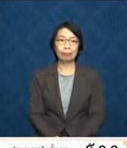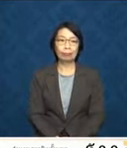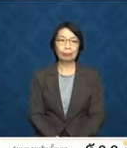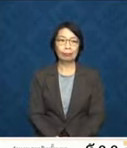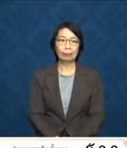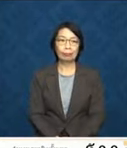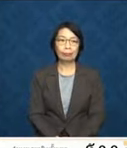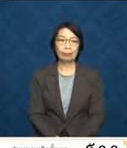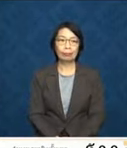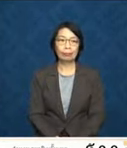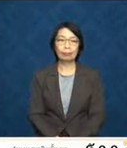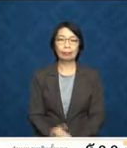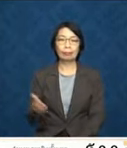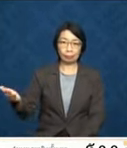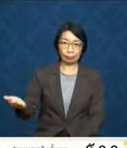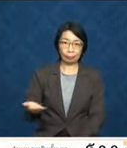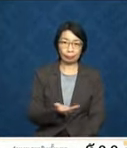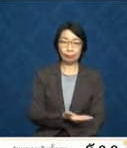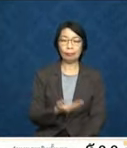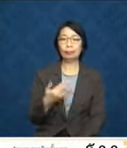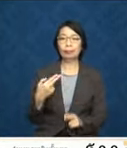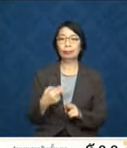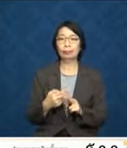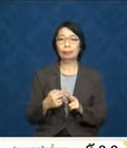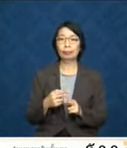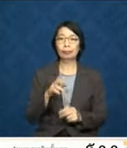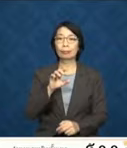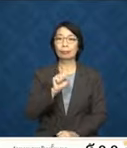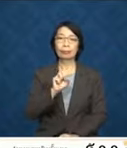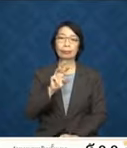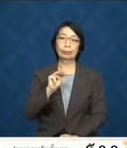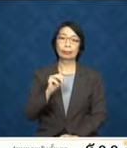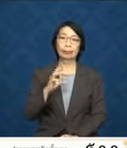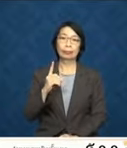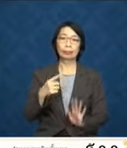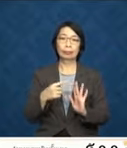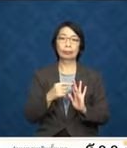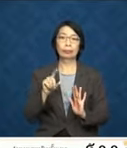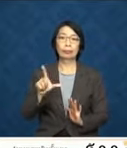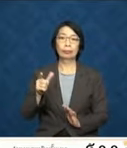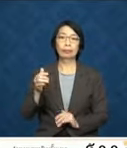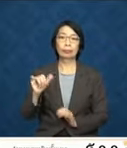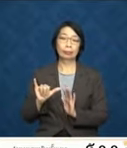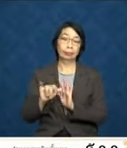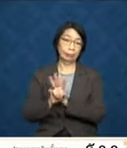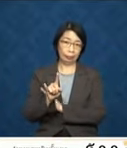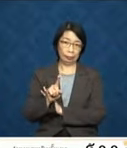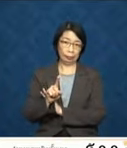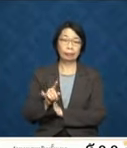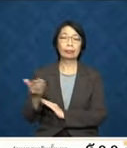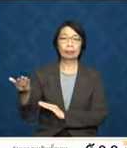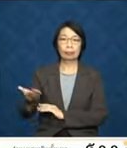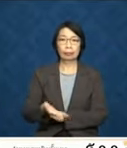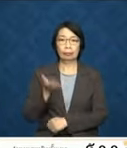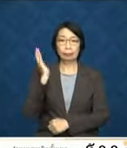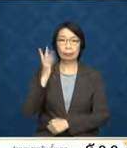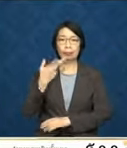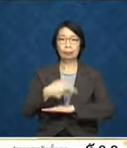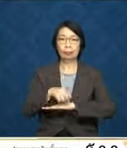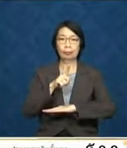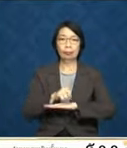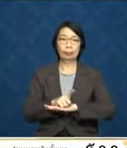ขอเชิญคุณสมดุลอุดเจริญครับ ครับเรียนประธานสภาที่เคารพผมสมดุลอุดเจริญสม